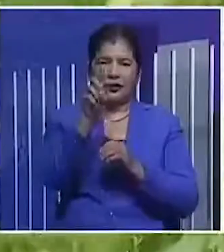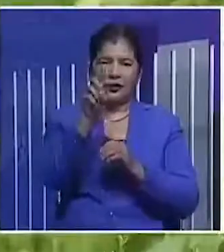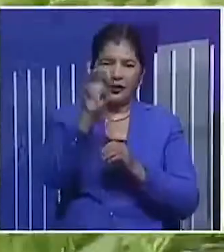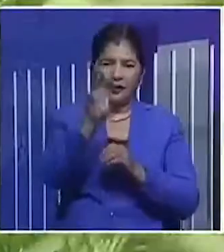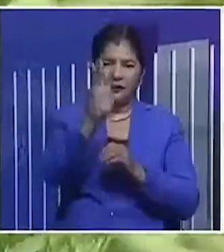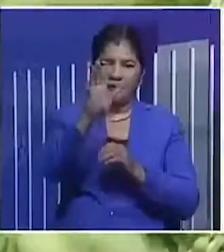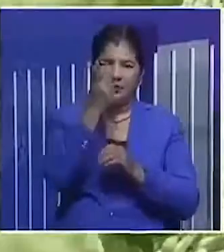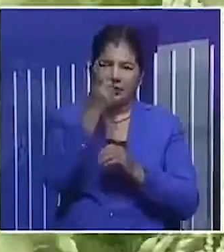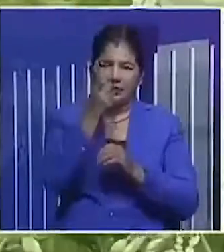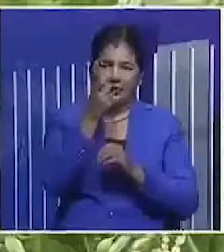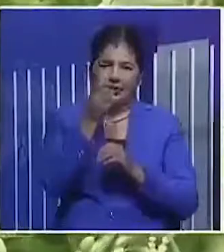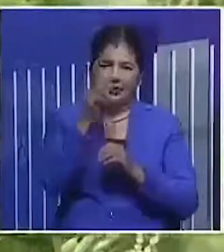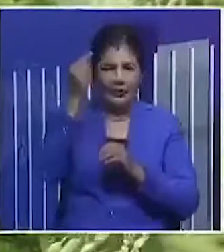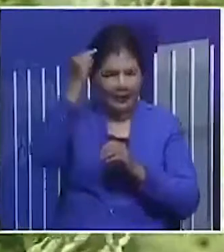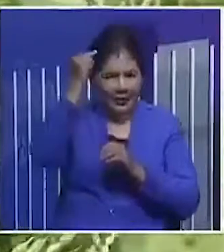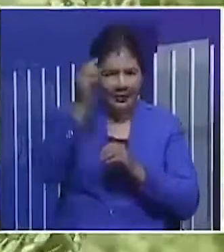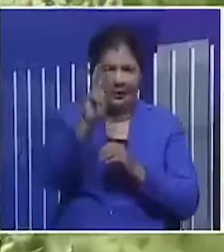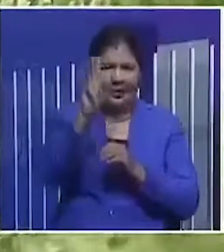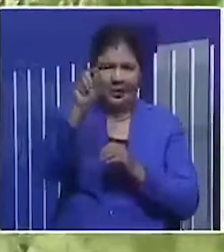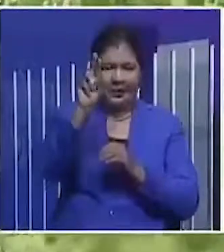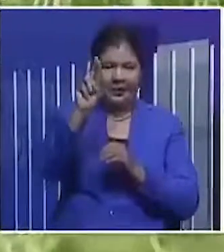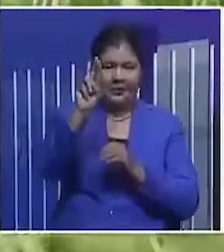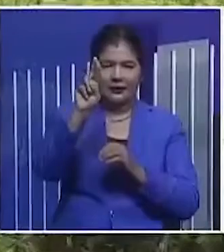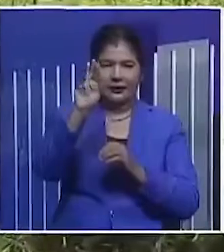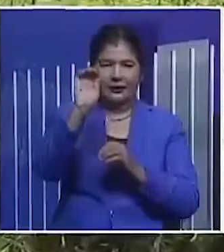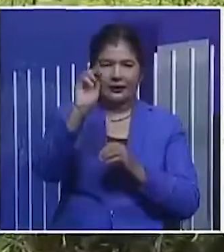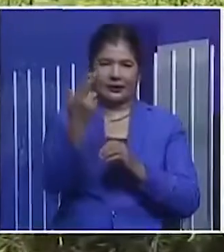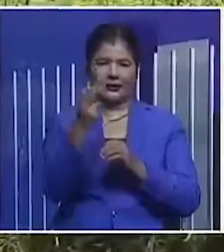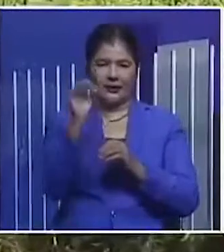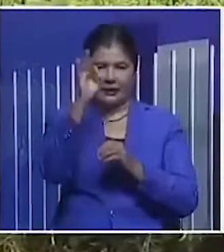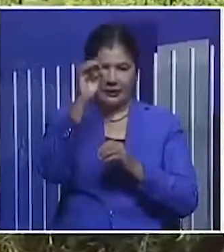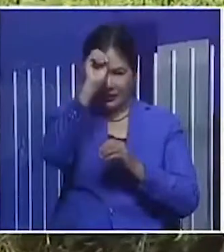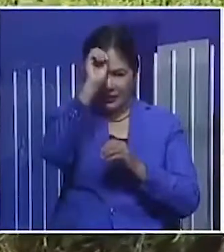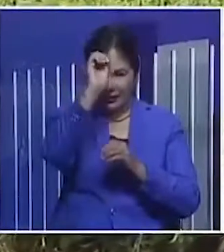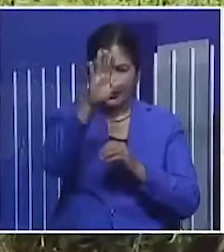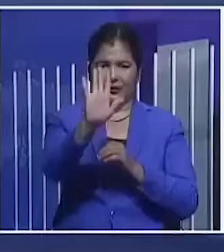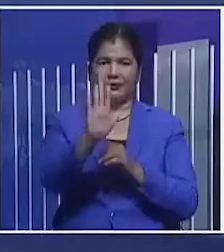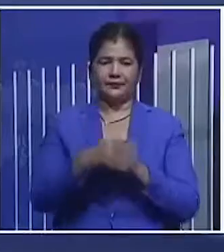1,500 हेक्टरमा कालीमार्सी धानको खेती हुने गरेको कार्यालयले जनाएको छ।